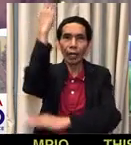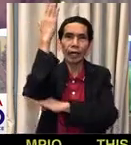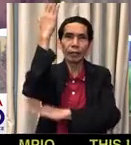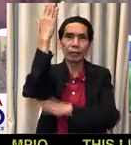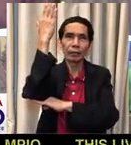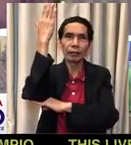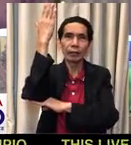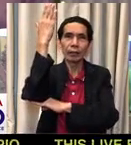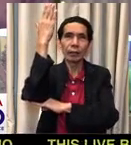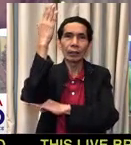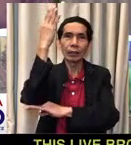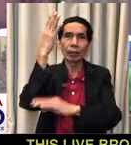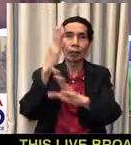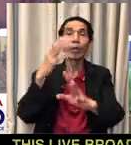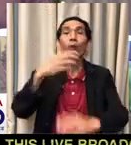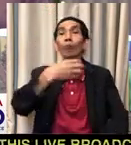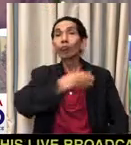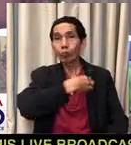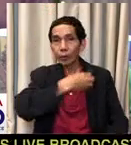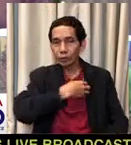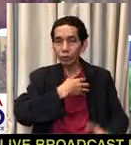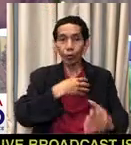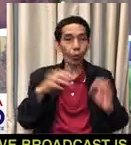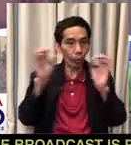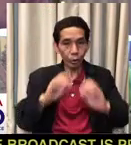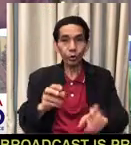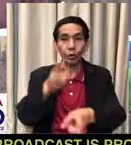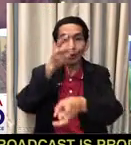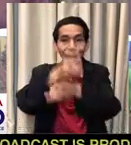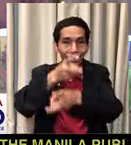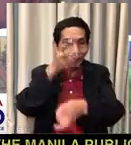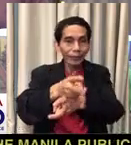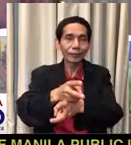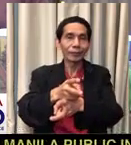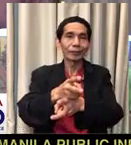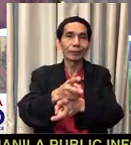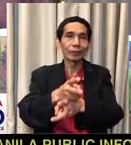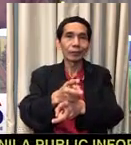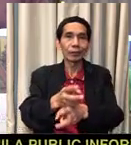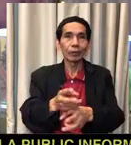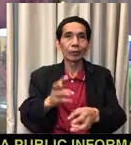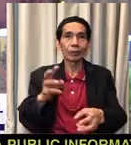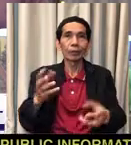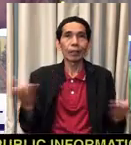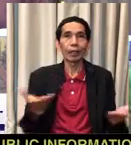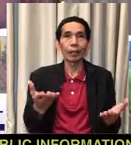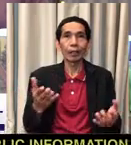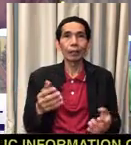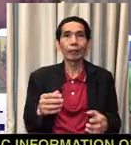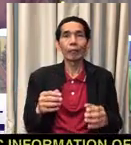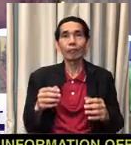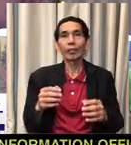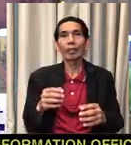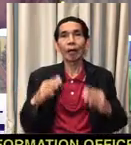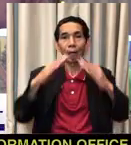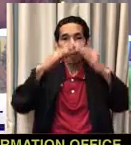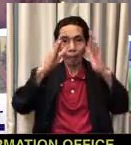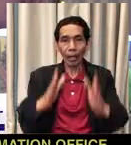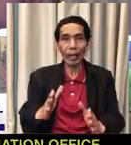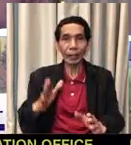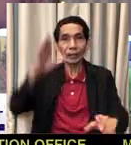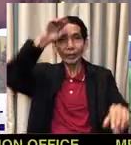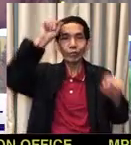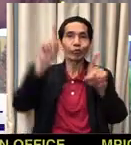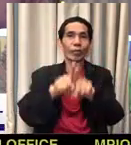tanghali, may traffic enforcer o wala, mag-ingat kayo. Nandito na si bahay ni Kuya.